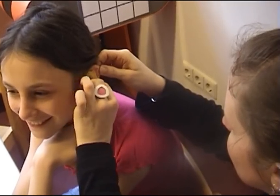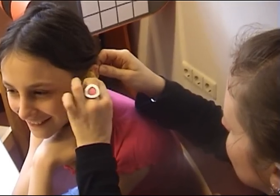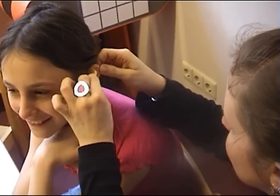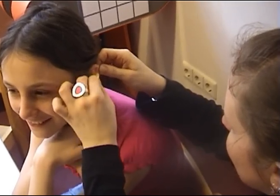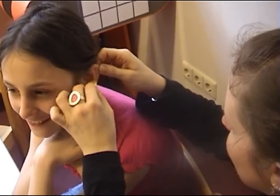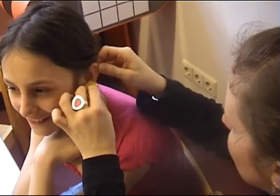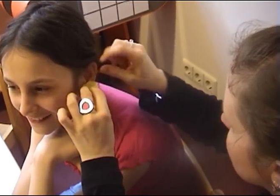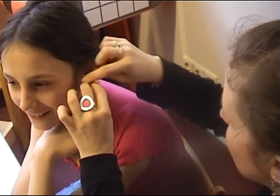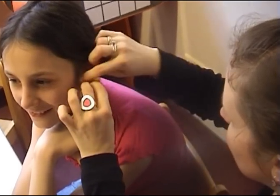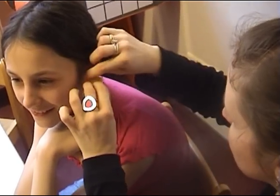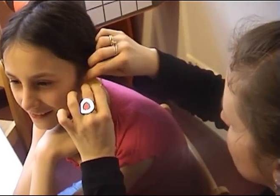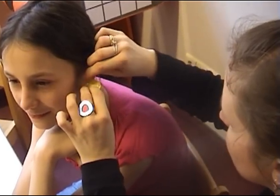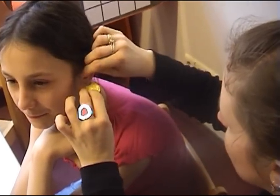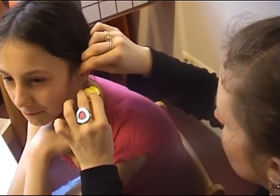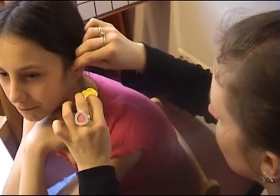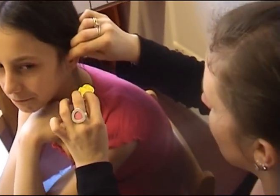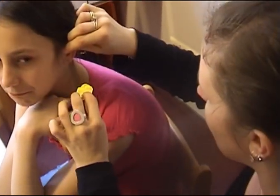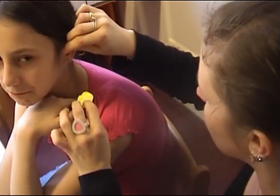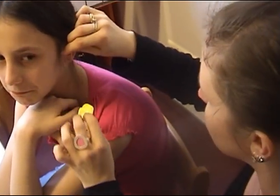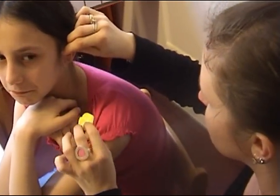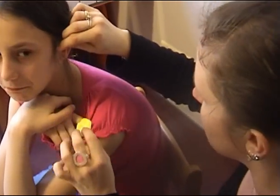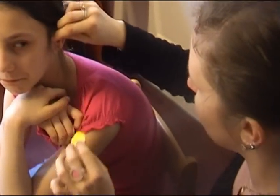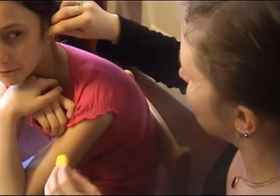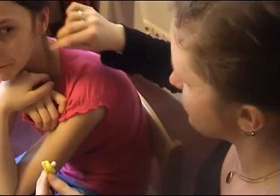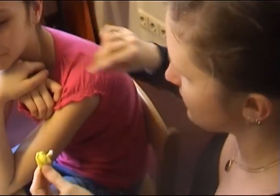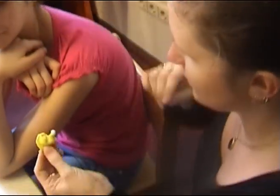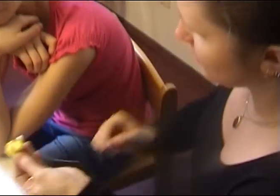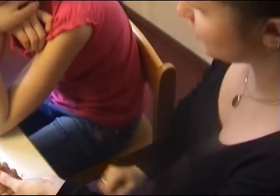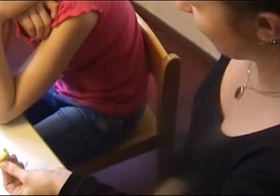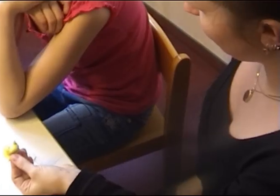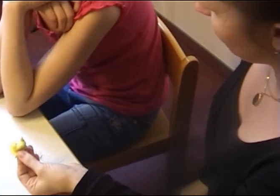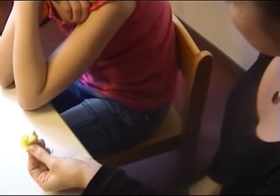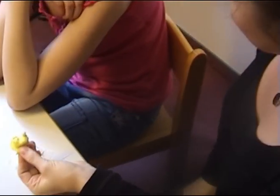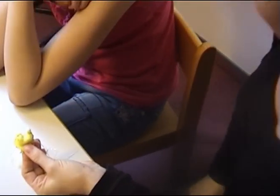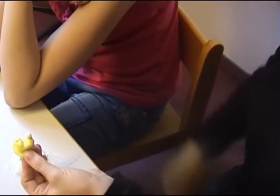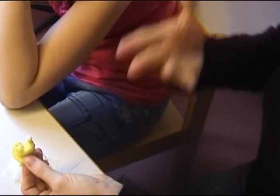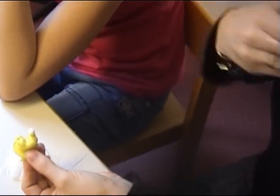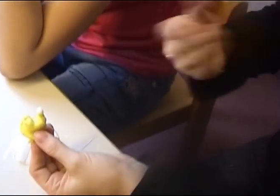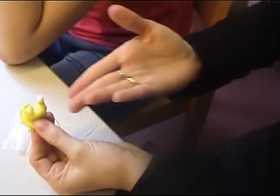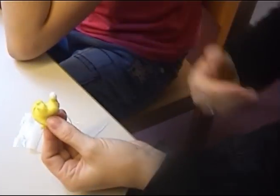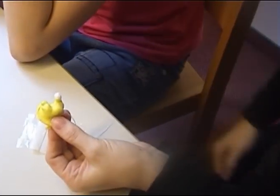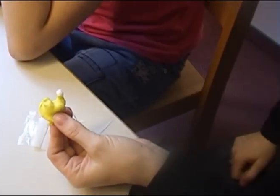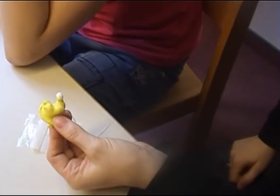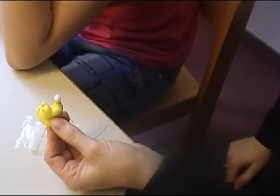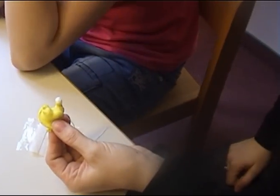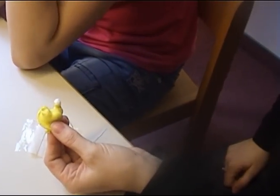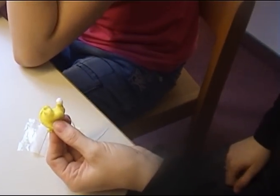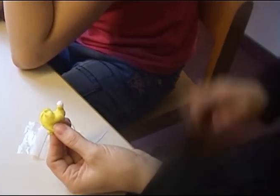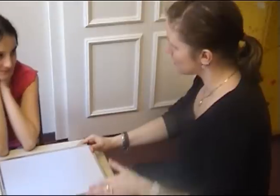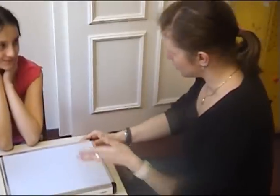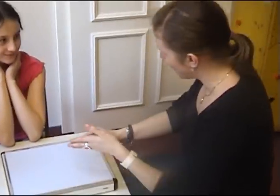So, da kommt es auch raus. Genau. Gerade muss man aufpassen. Schau, schön haben wir das